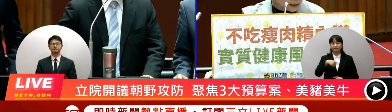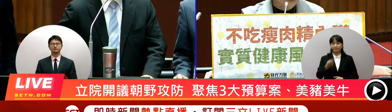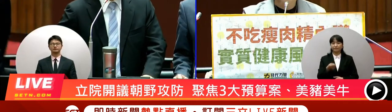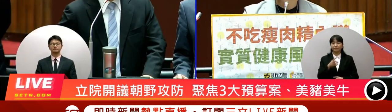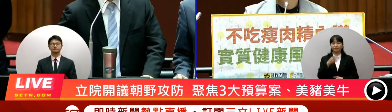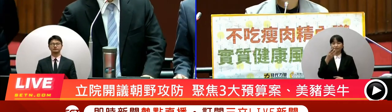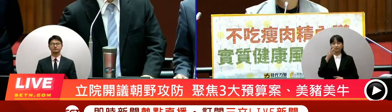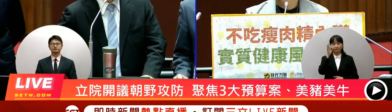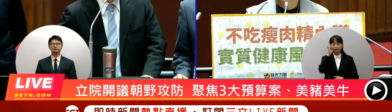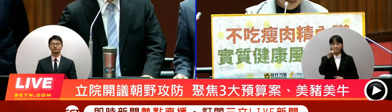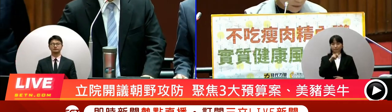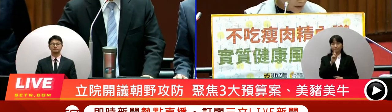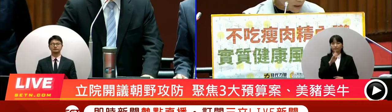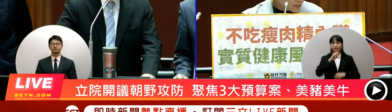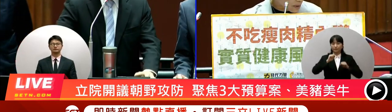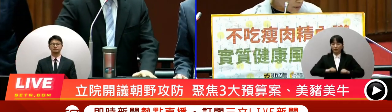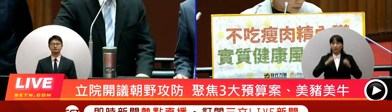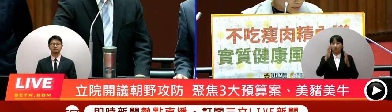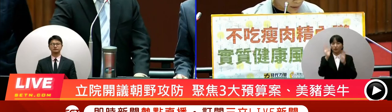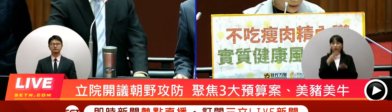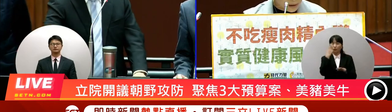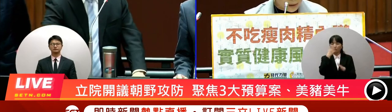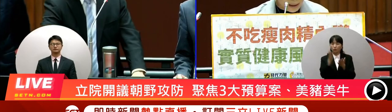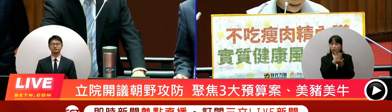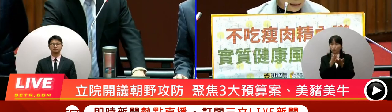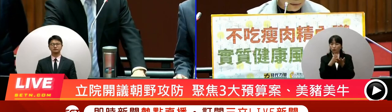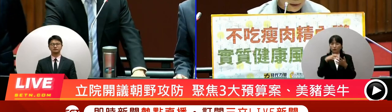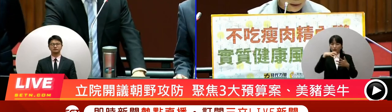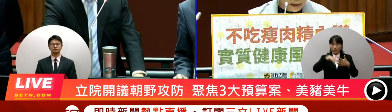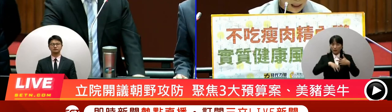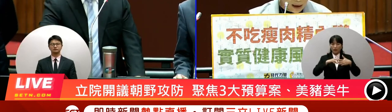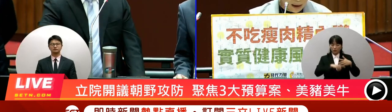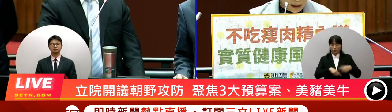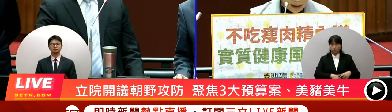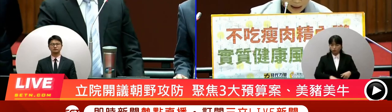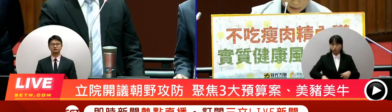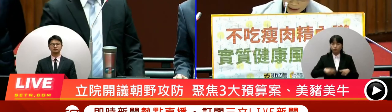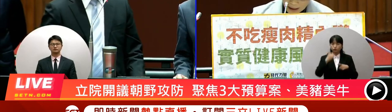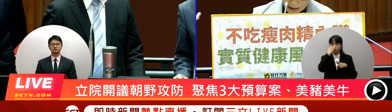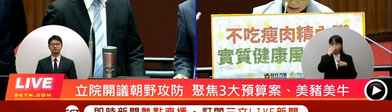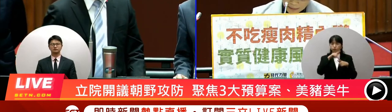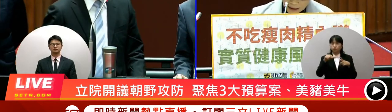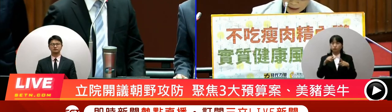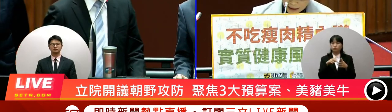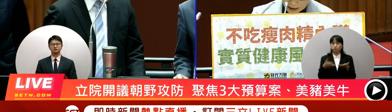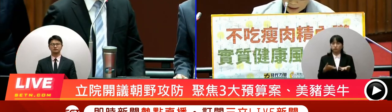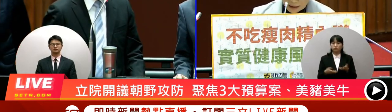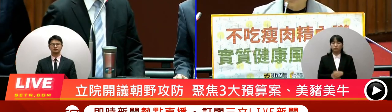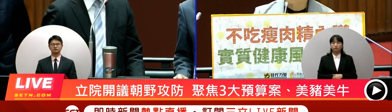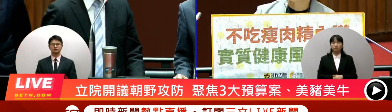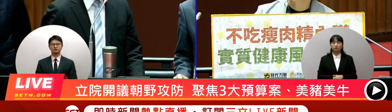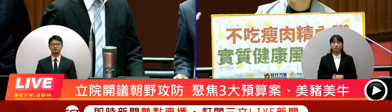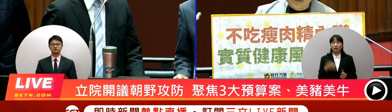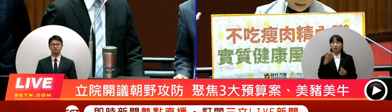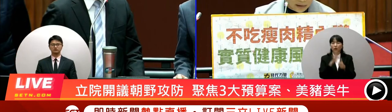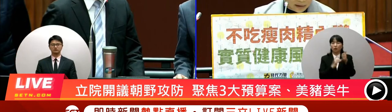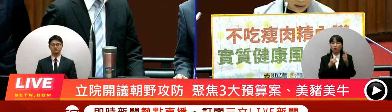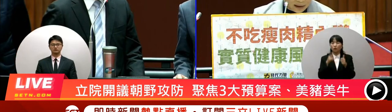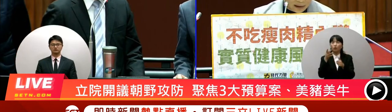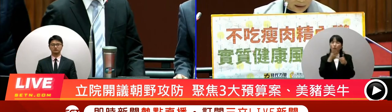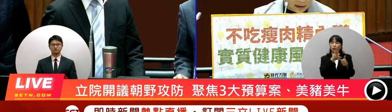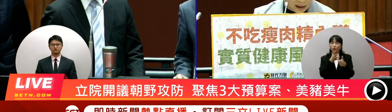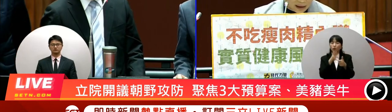个健康风险评估或者是内脏的问题了哈。那因为刚刚前面的几位委员的质